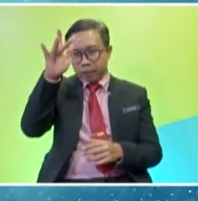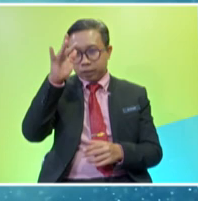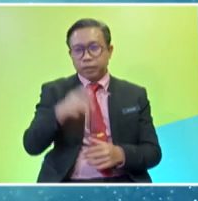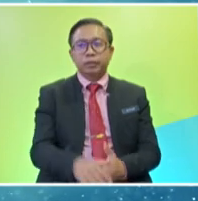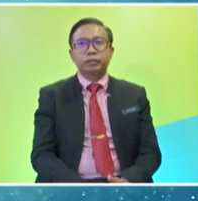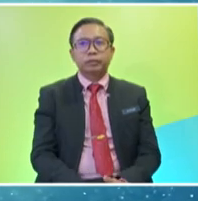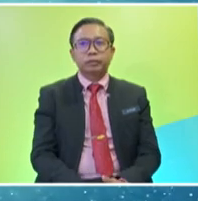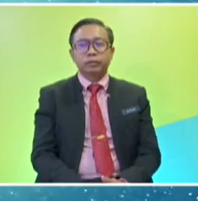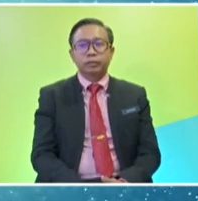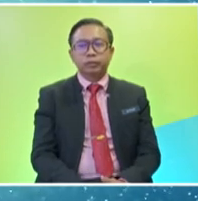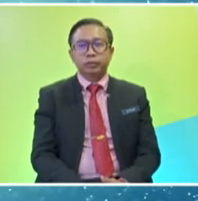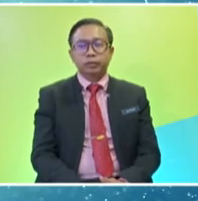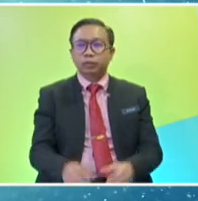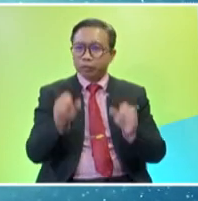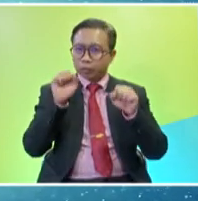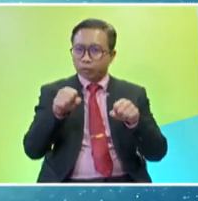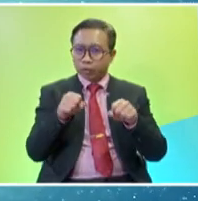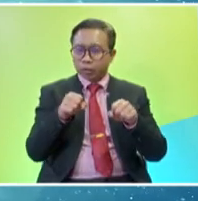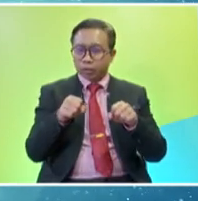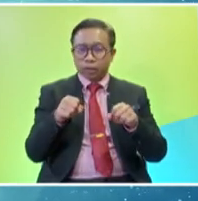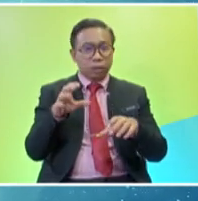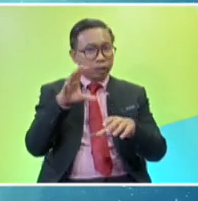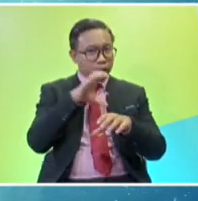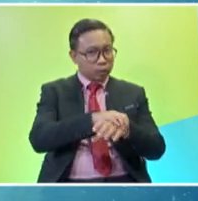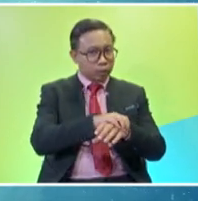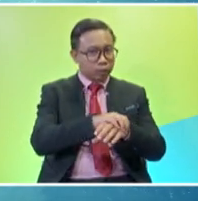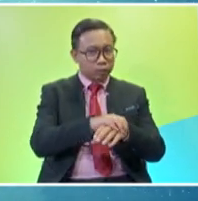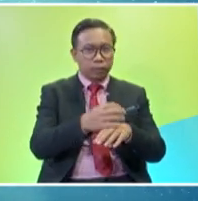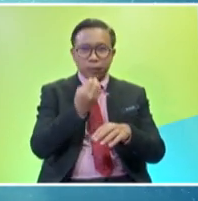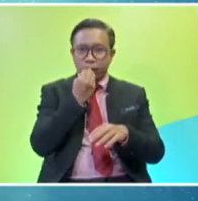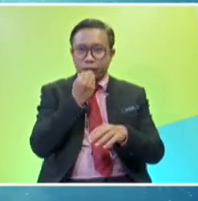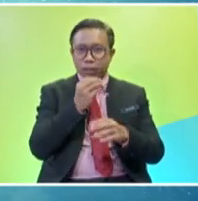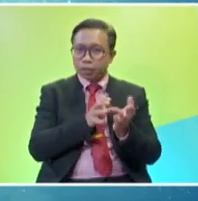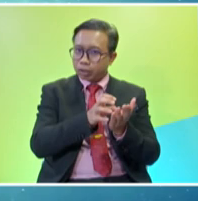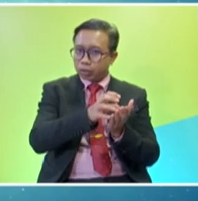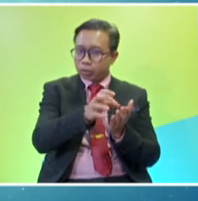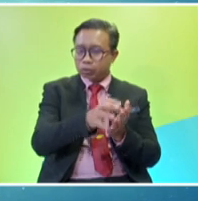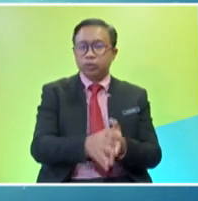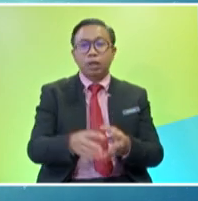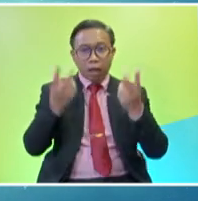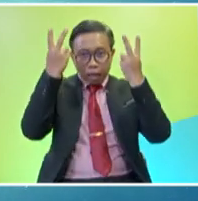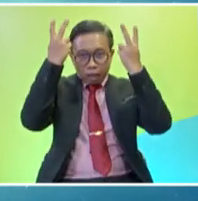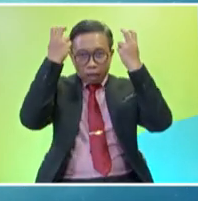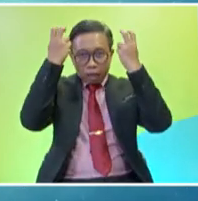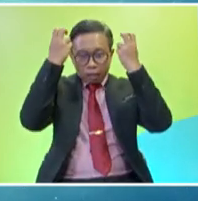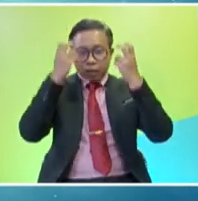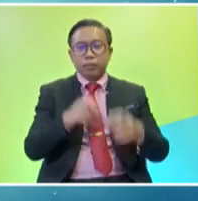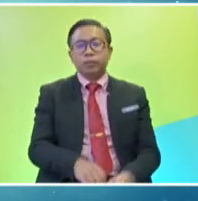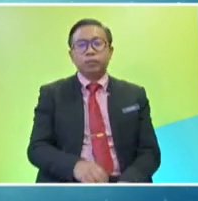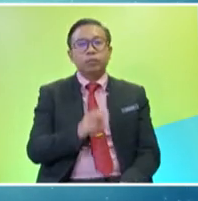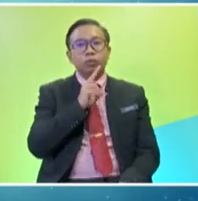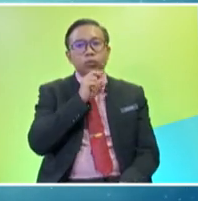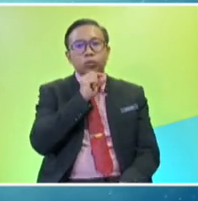sistem merah boleh memburu dengan memakan tikus karena burung dan hewan